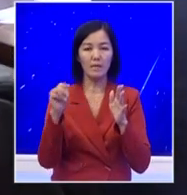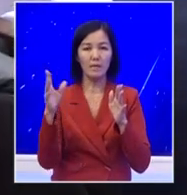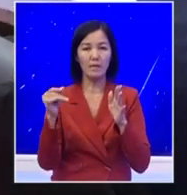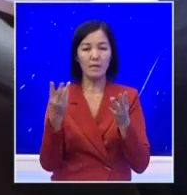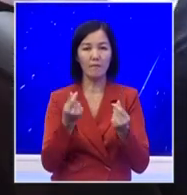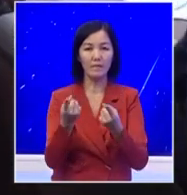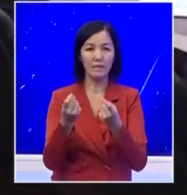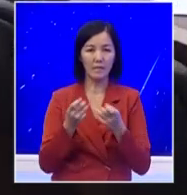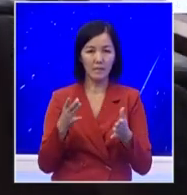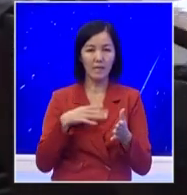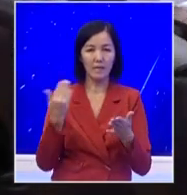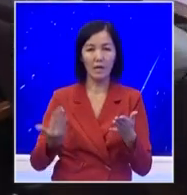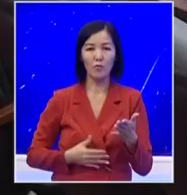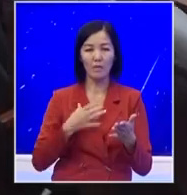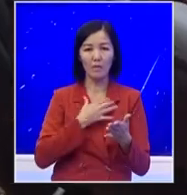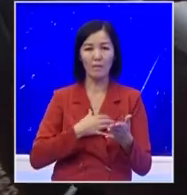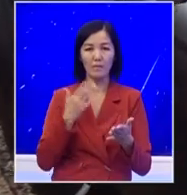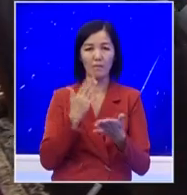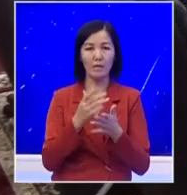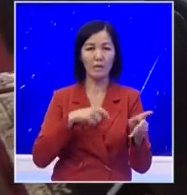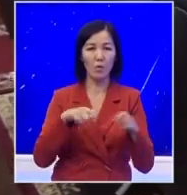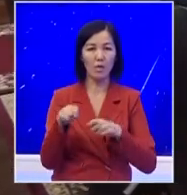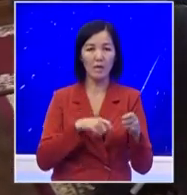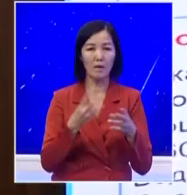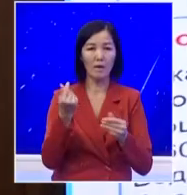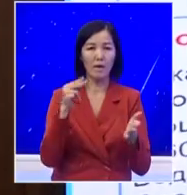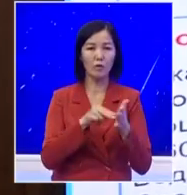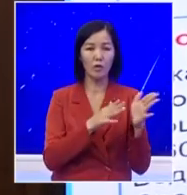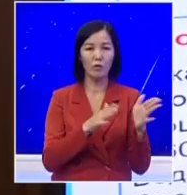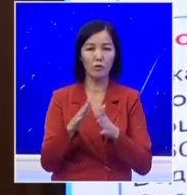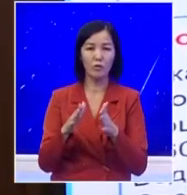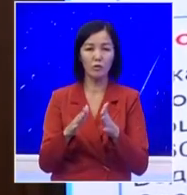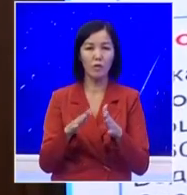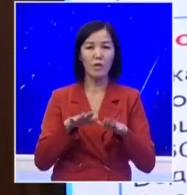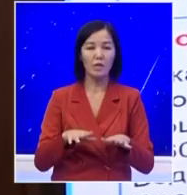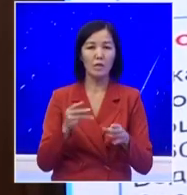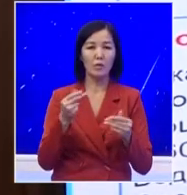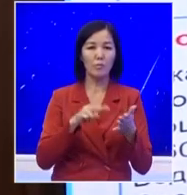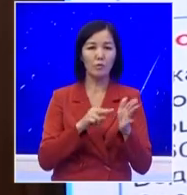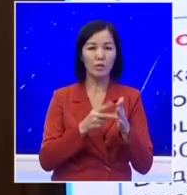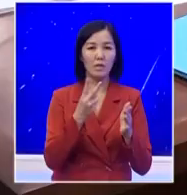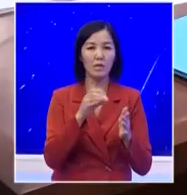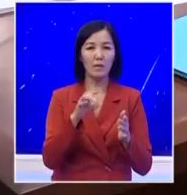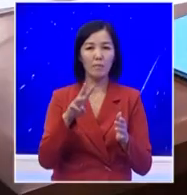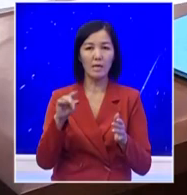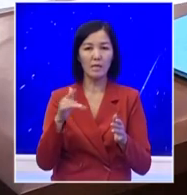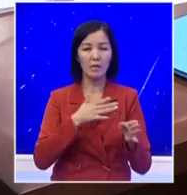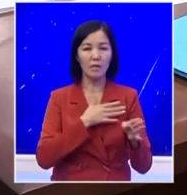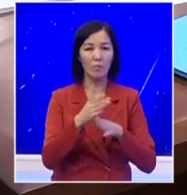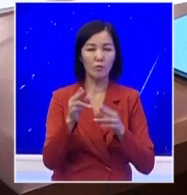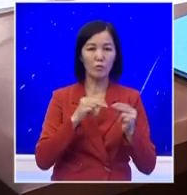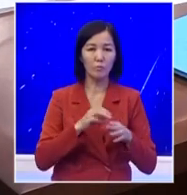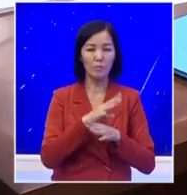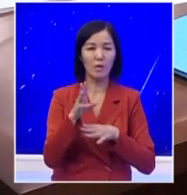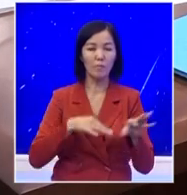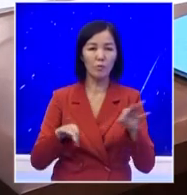миллиард теңгенің инвестициясы тартылды. Әлеуметтік маңызы бар тауарларға баға тұрақтылығы үшін жергілікті бюджеттен 2 миллиард теңге